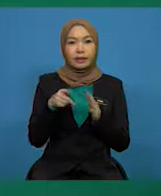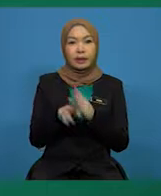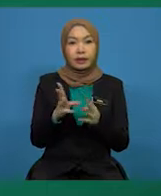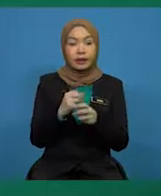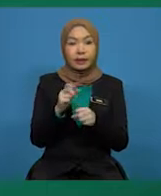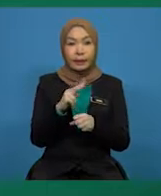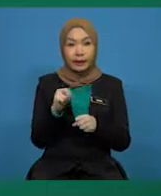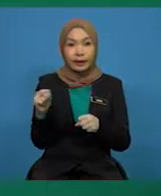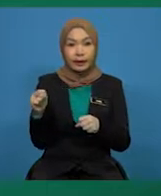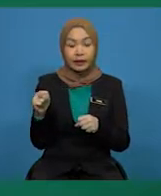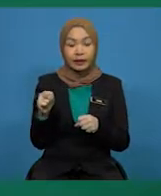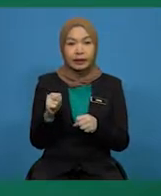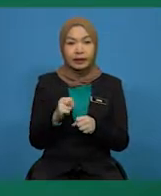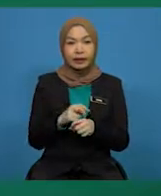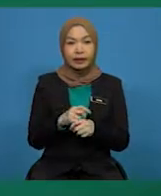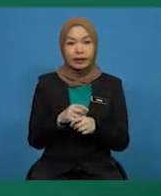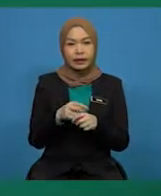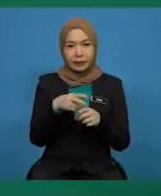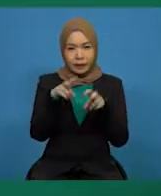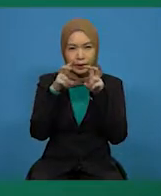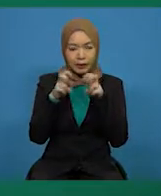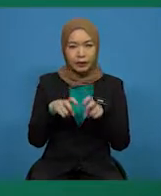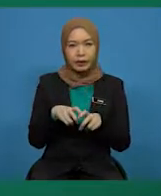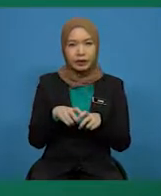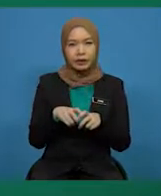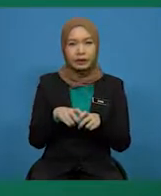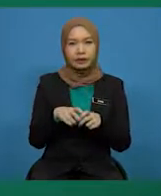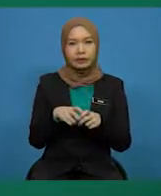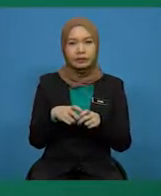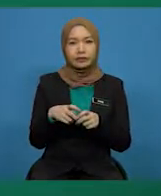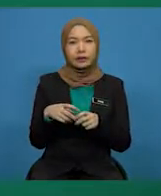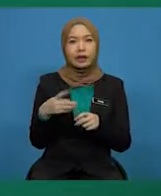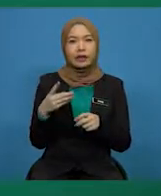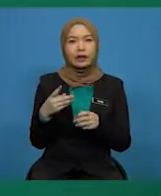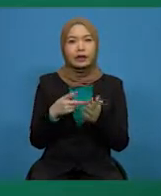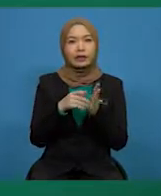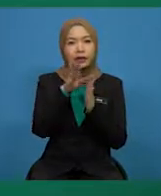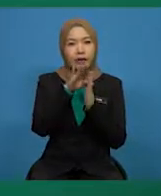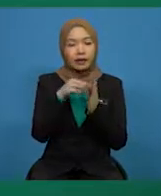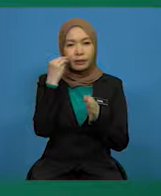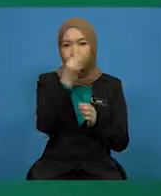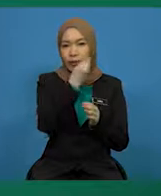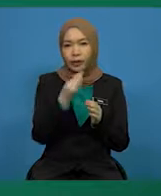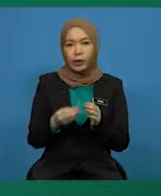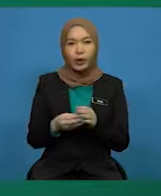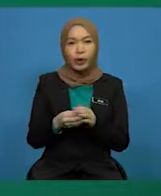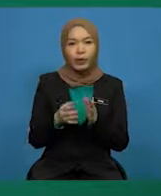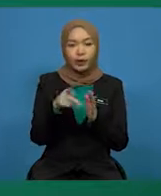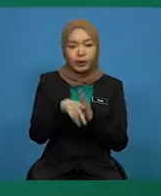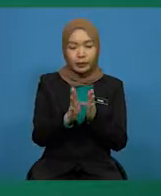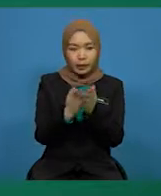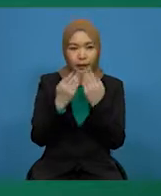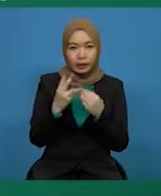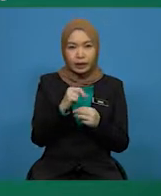permintaan wang untuk urus niaga dan awasan, manakala faktor kadar bunga akan mempengaruhi permintaan wang